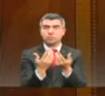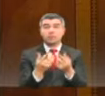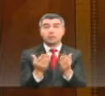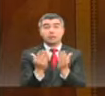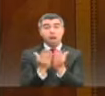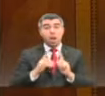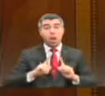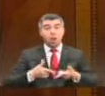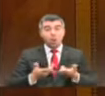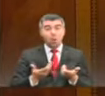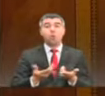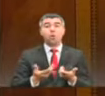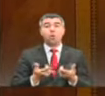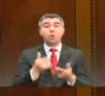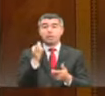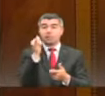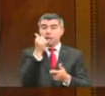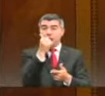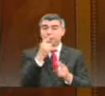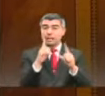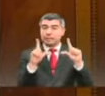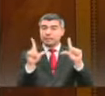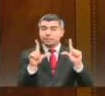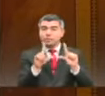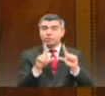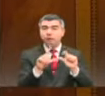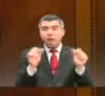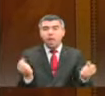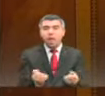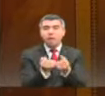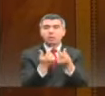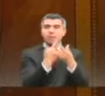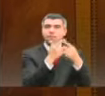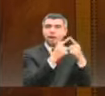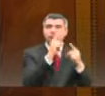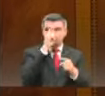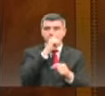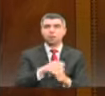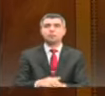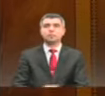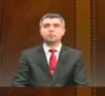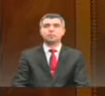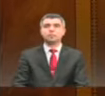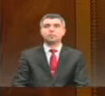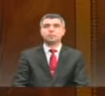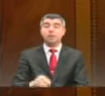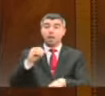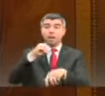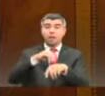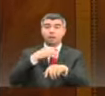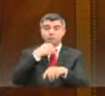التعليم والإعلام، وأيضاً العمل على النهوض بها في مجالات أخرى. وسنقوم